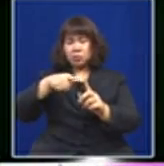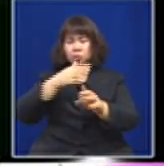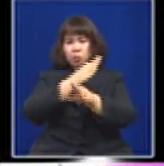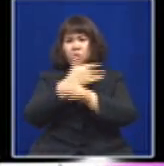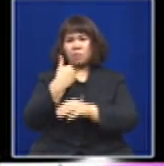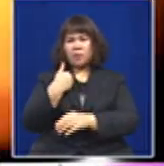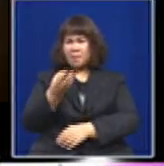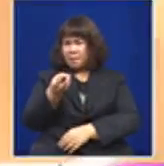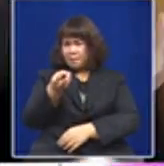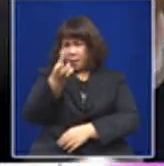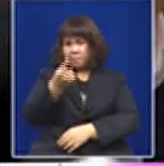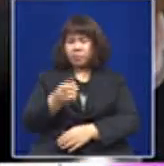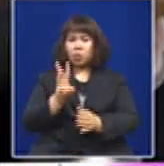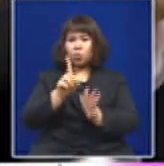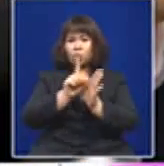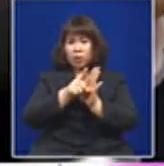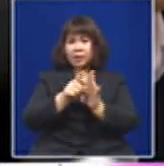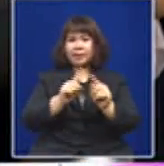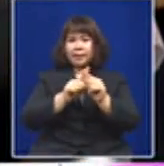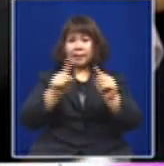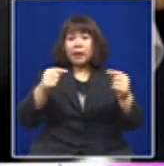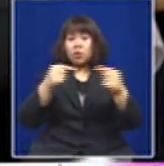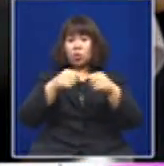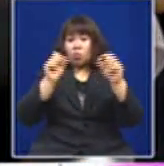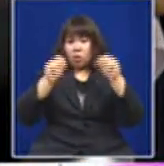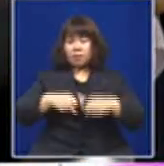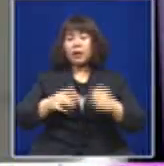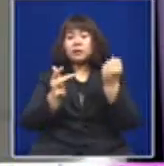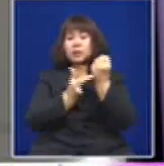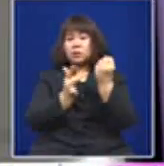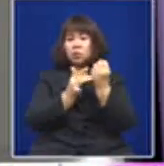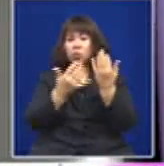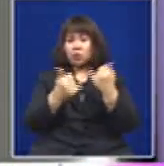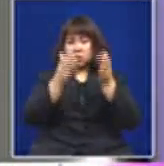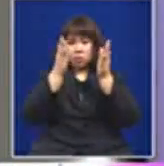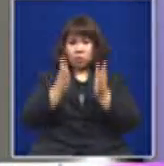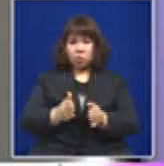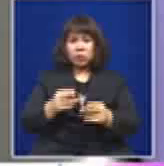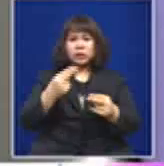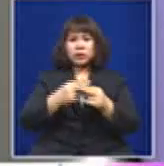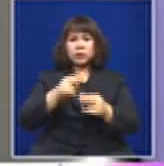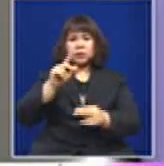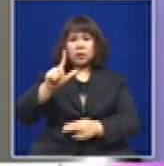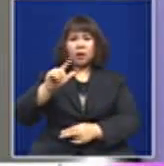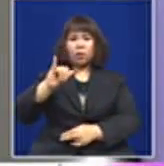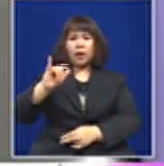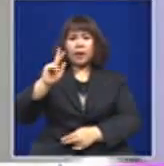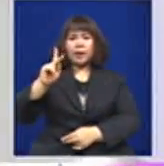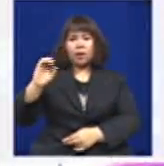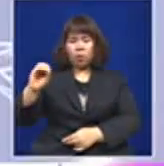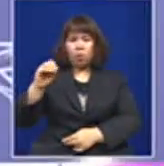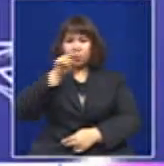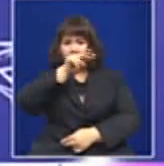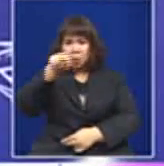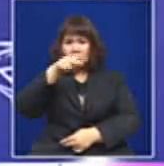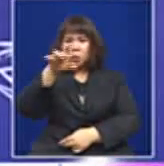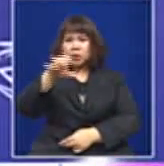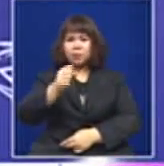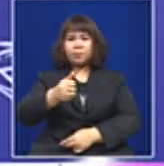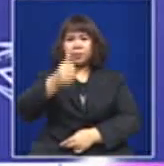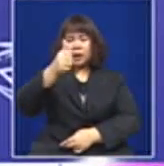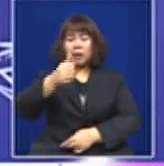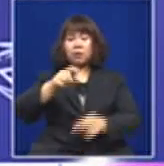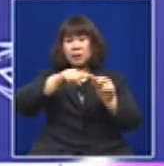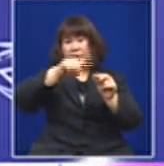เพียงเสี้ยวมิลลิวินาทีแต่ด้วยความสามารถของเทคโนโลยีของมนุษย์อย่างไลโก้ก็สามารถตรวจจับได ้คลื่น